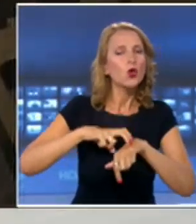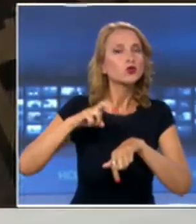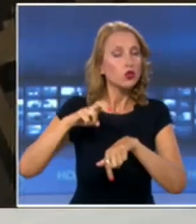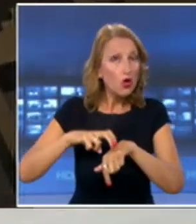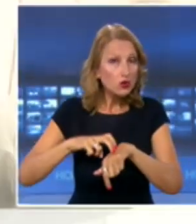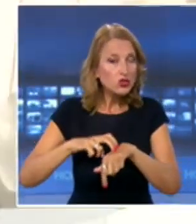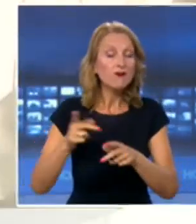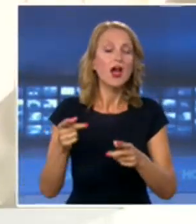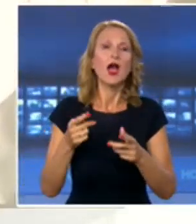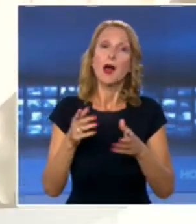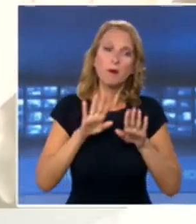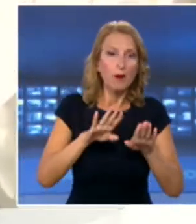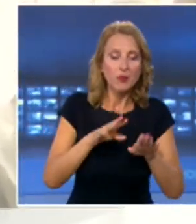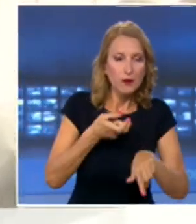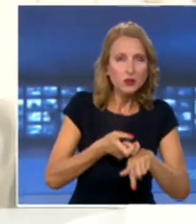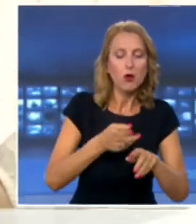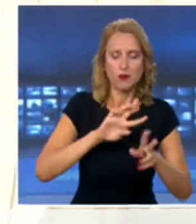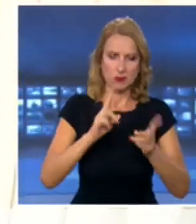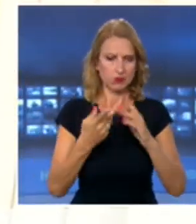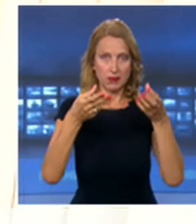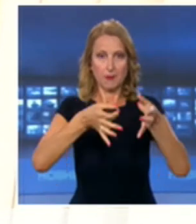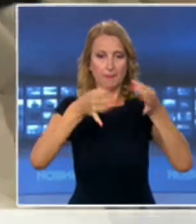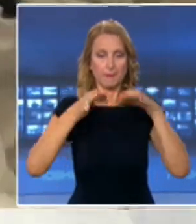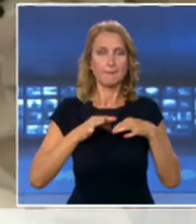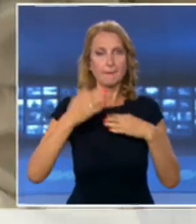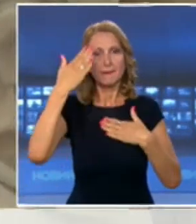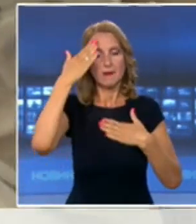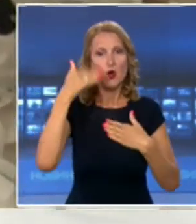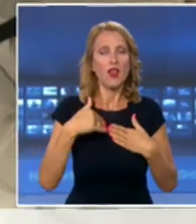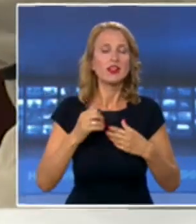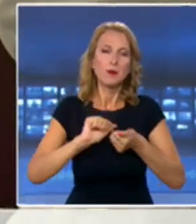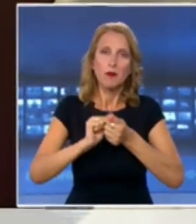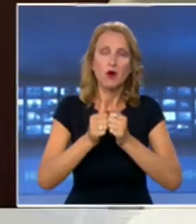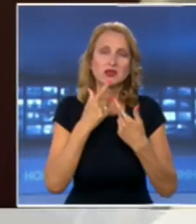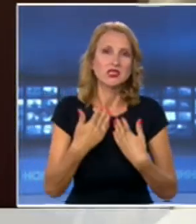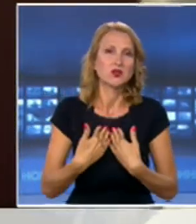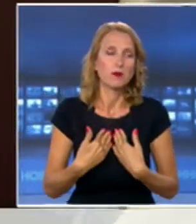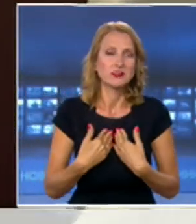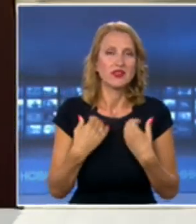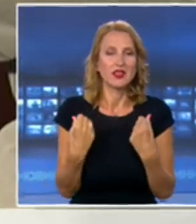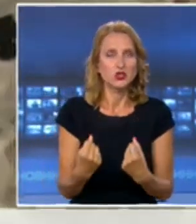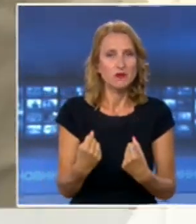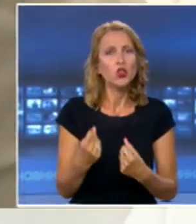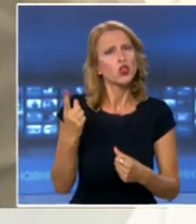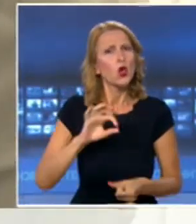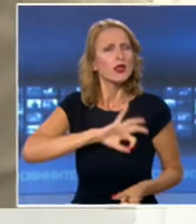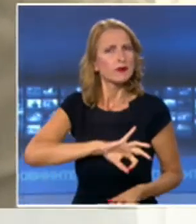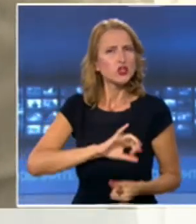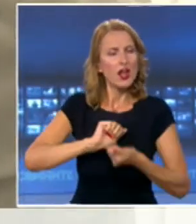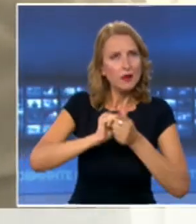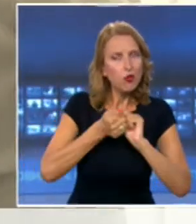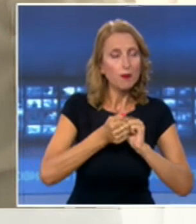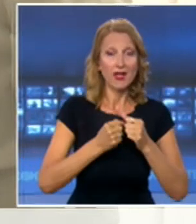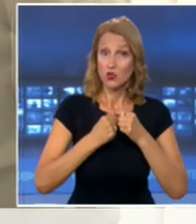се превръща в пациент и започва нова битка, този път за собствения си живот. Печели я и отново се втурва да помага на други заразени,